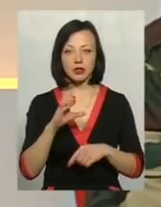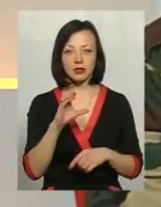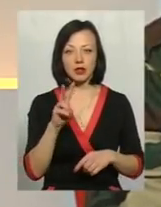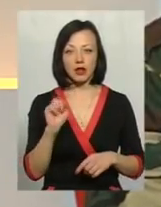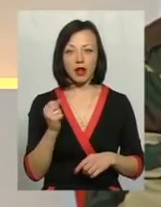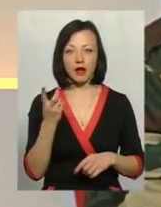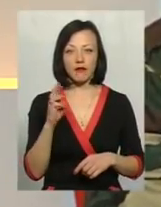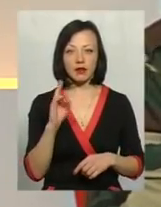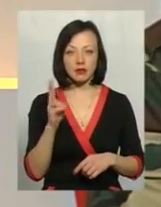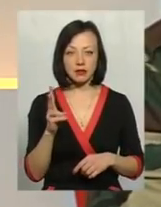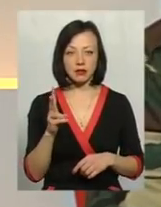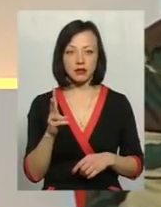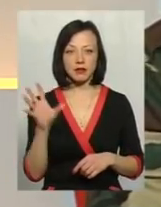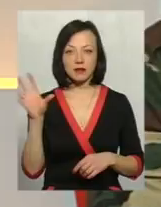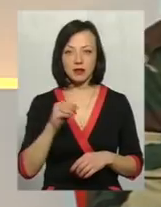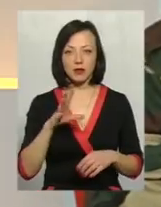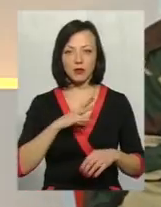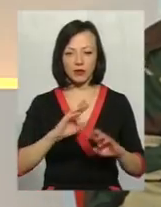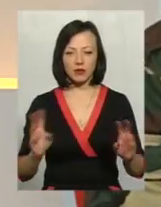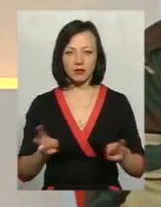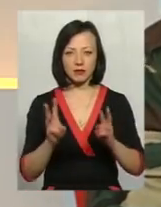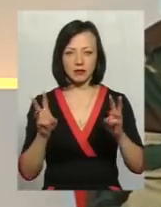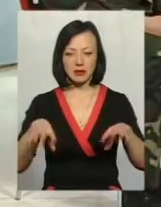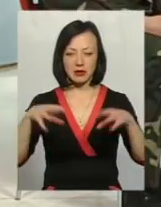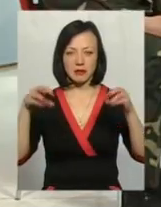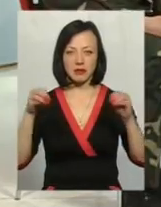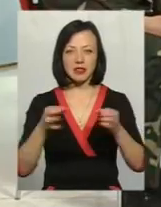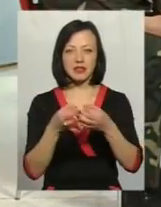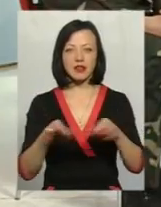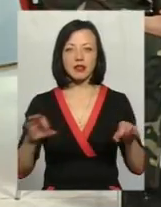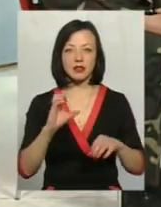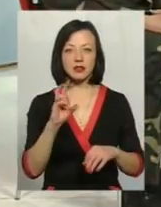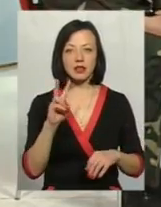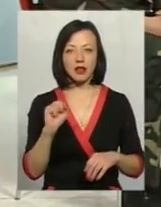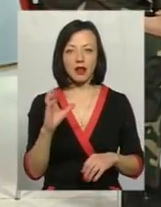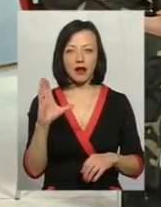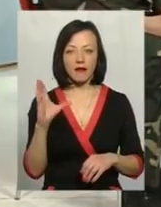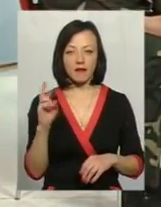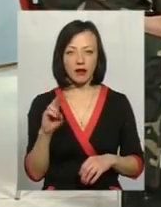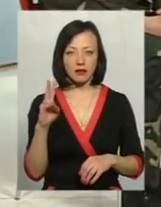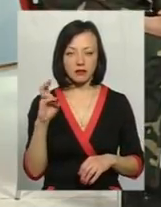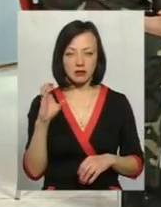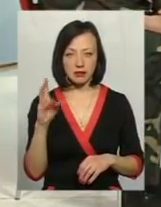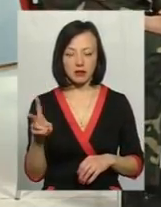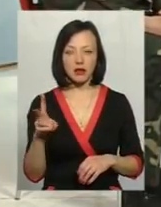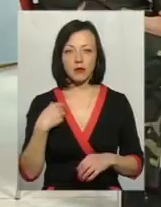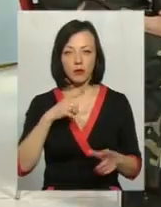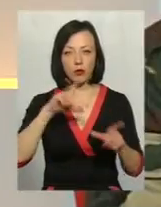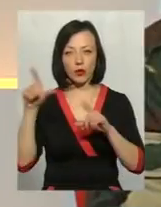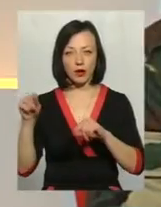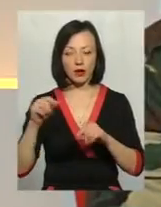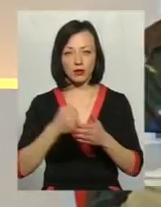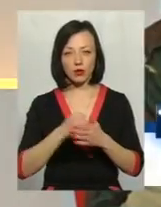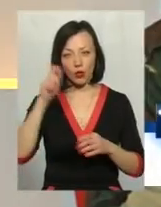коли все димілося. Тільки звільнили, да, Слов'янськ тоді. Тільки звільнили, і ми поїхали до наших